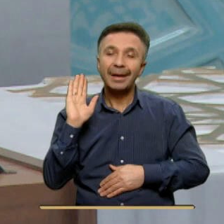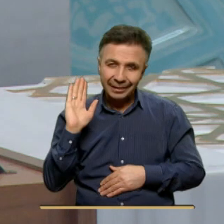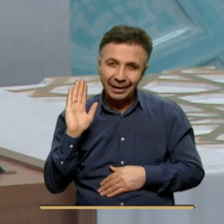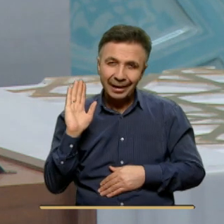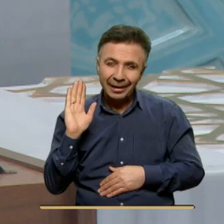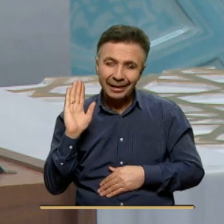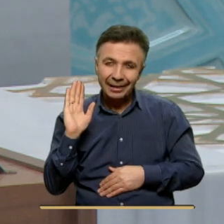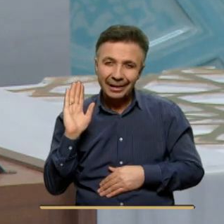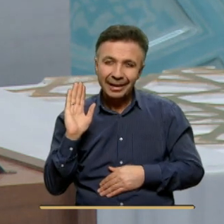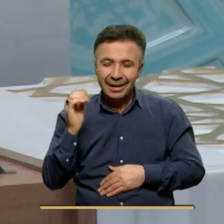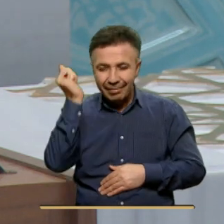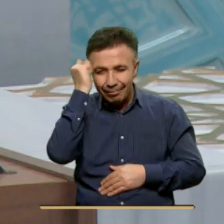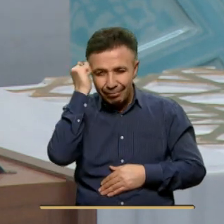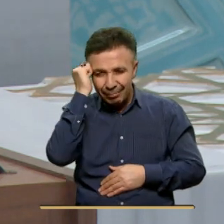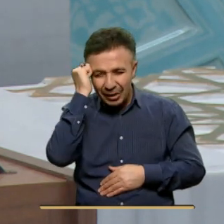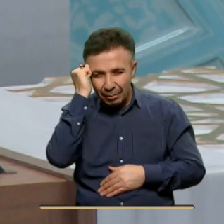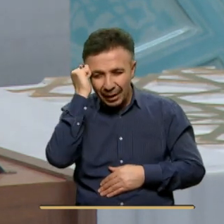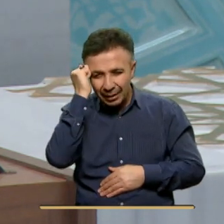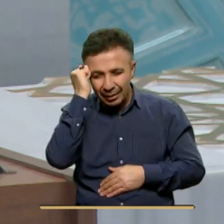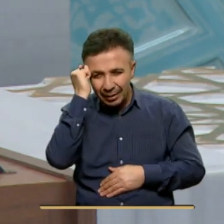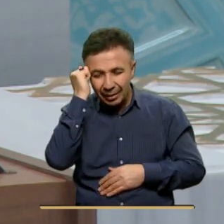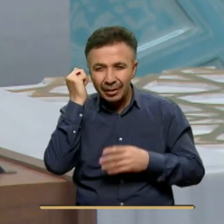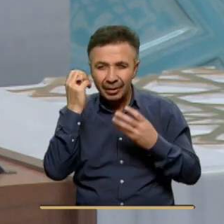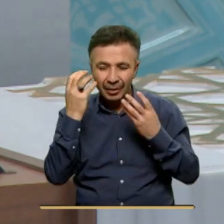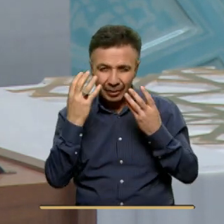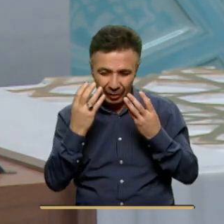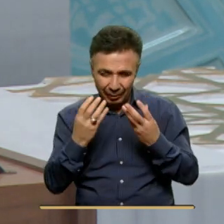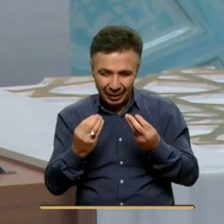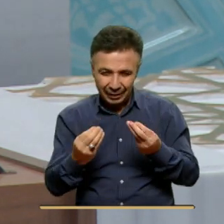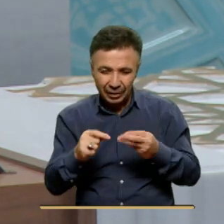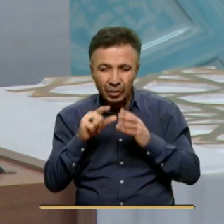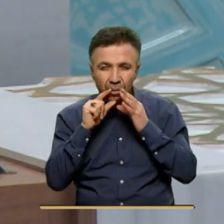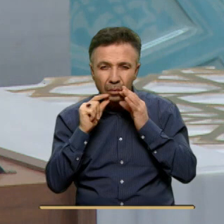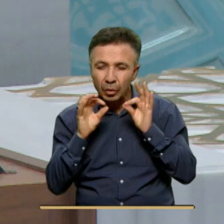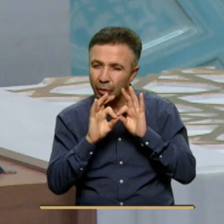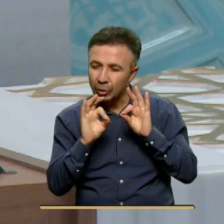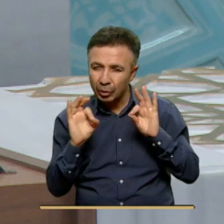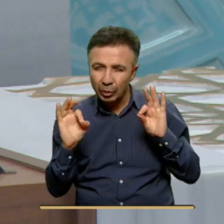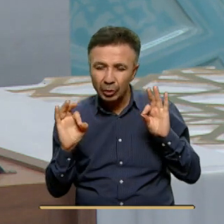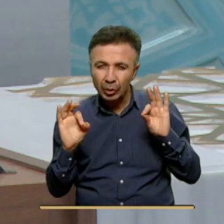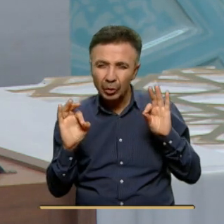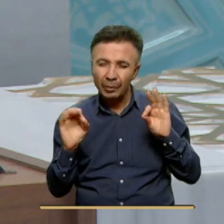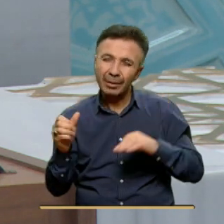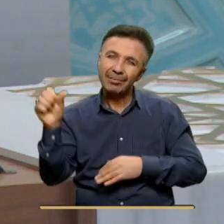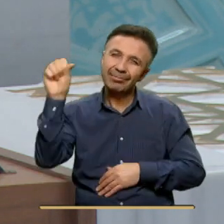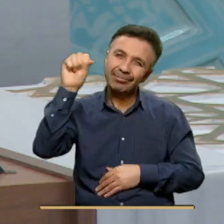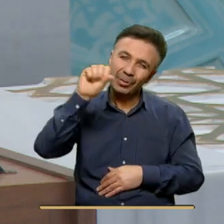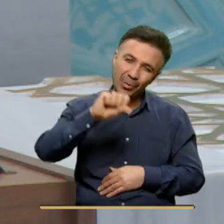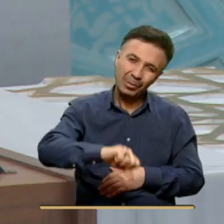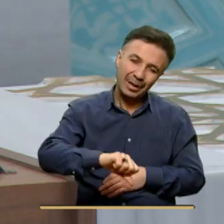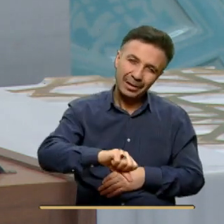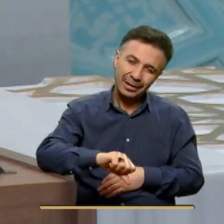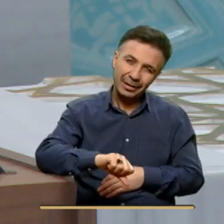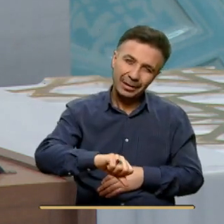vazgeçilmezse pişmanlıktır, mutsuzluktur ve hüsranlıktır.